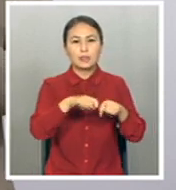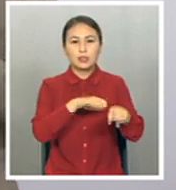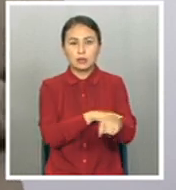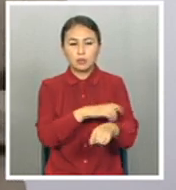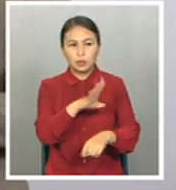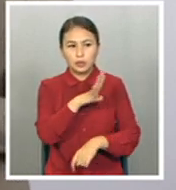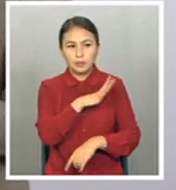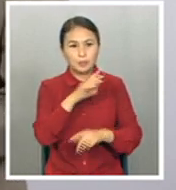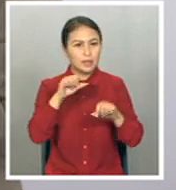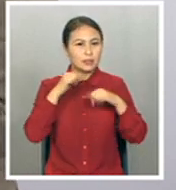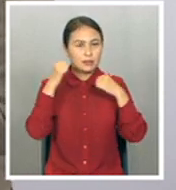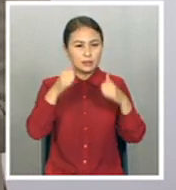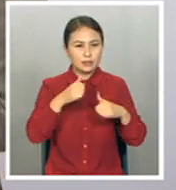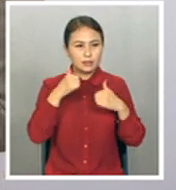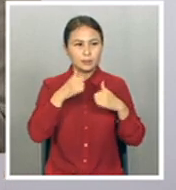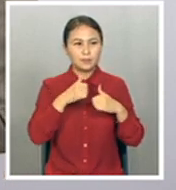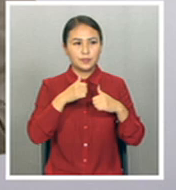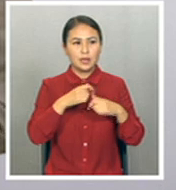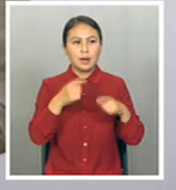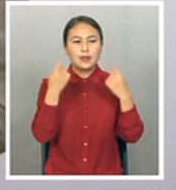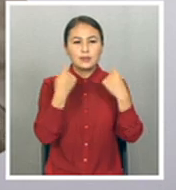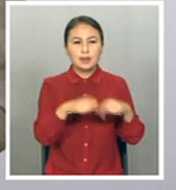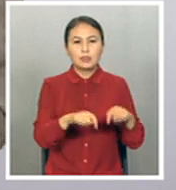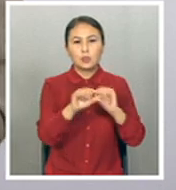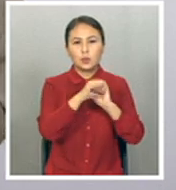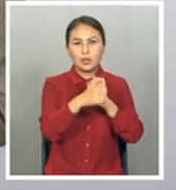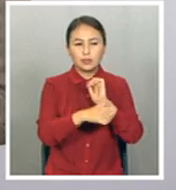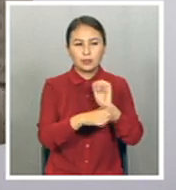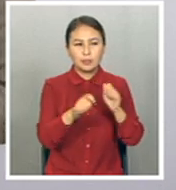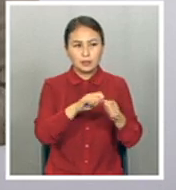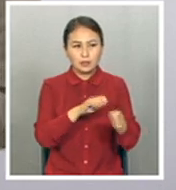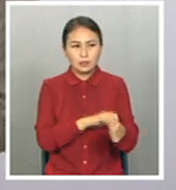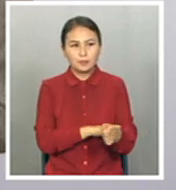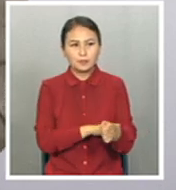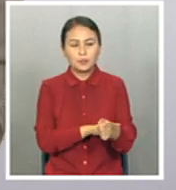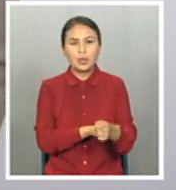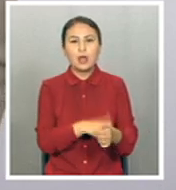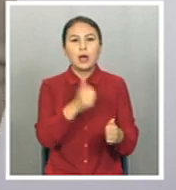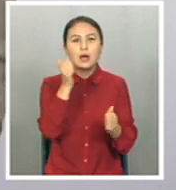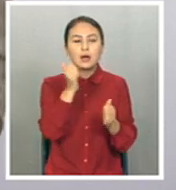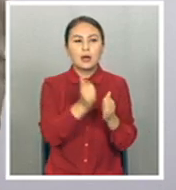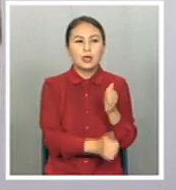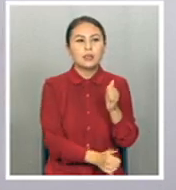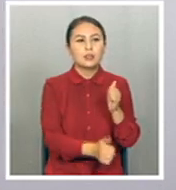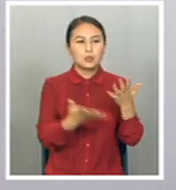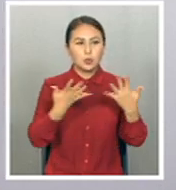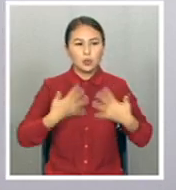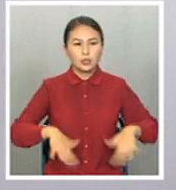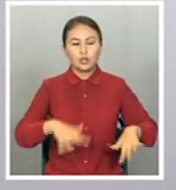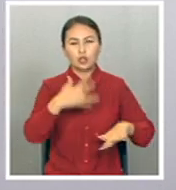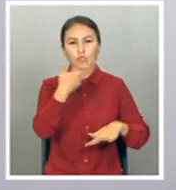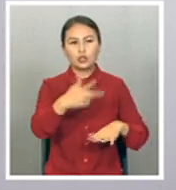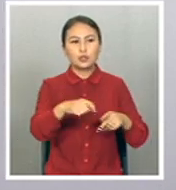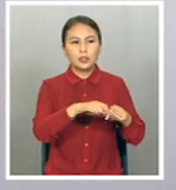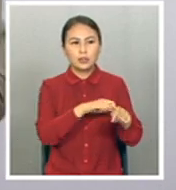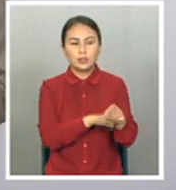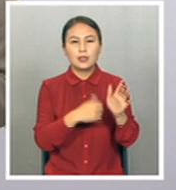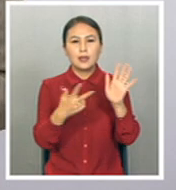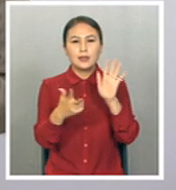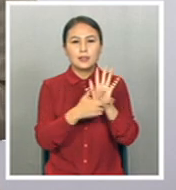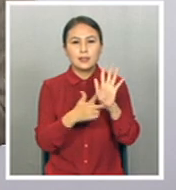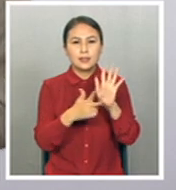яғни белгісіз. Сатылды 16 метр мата. Және әрбір көйлекке 3 метрден